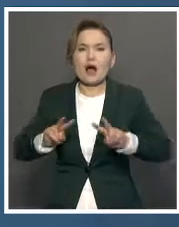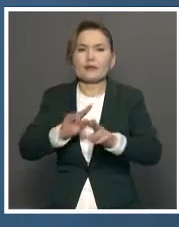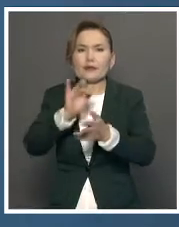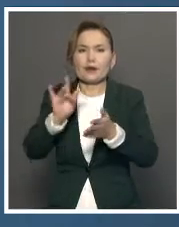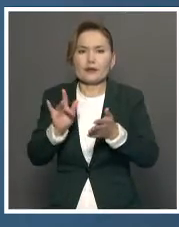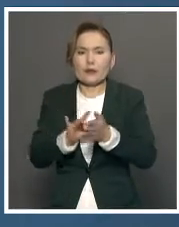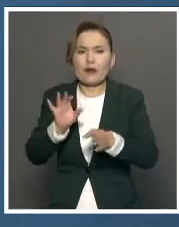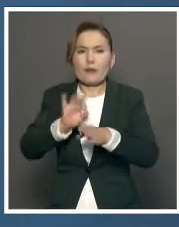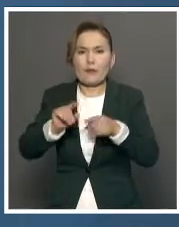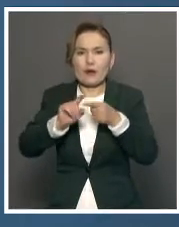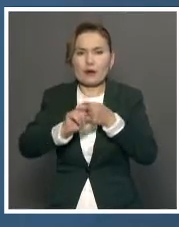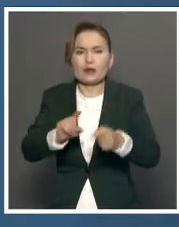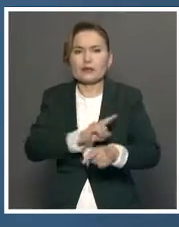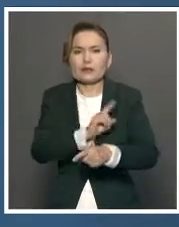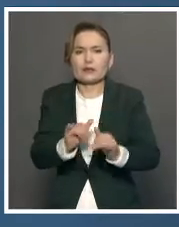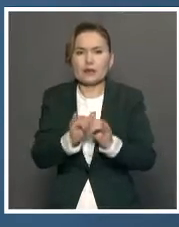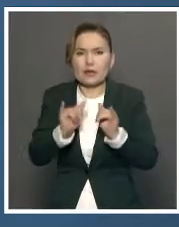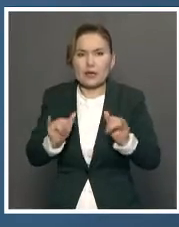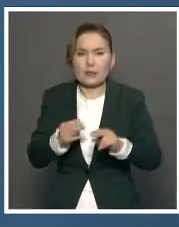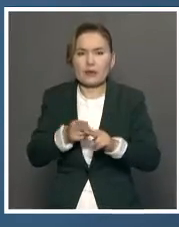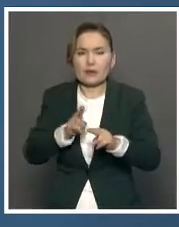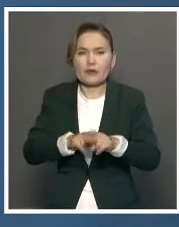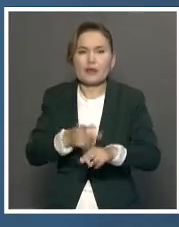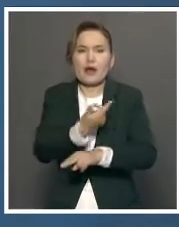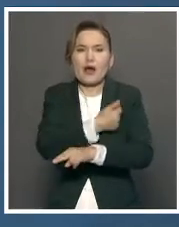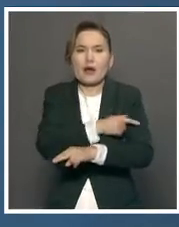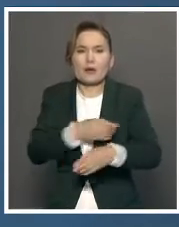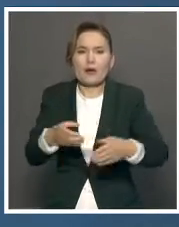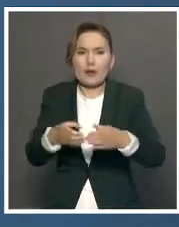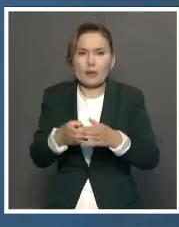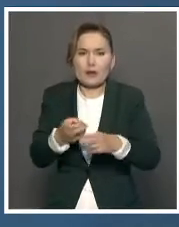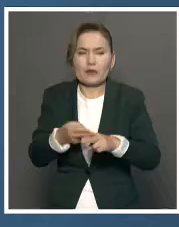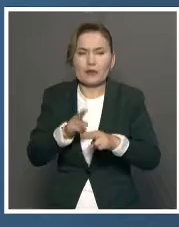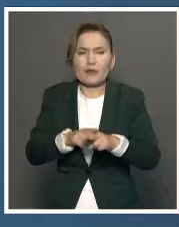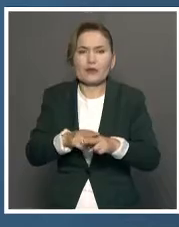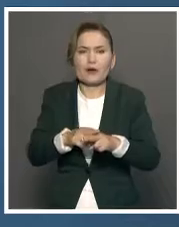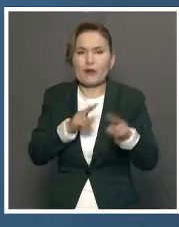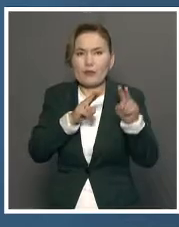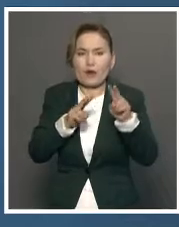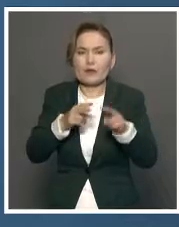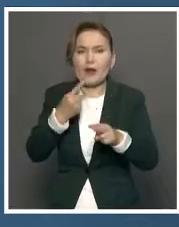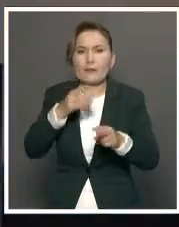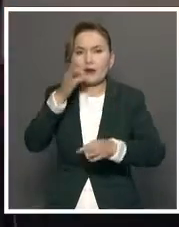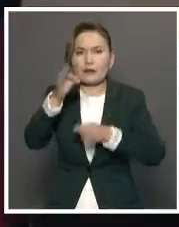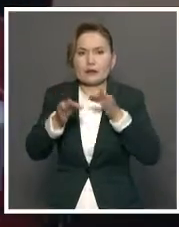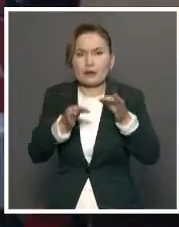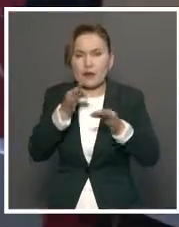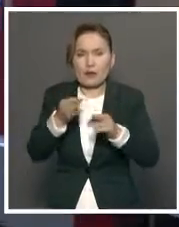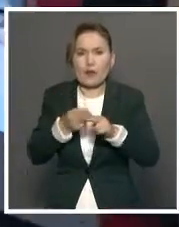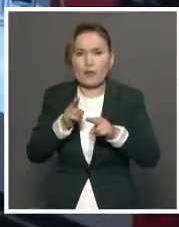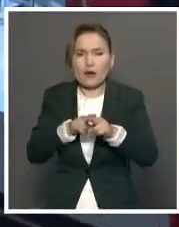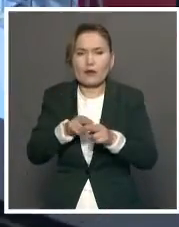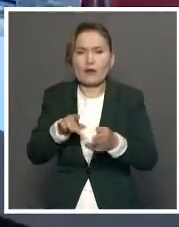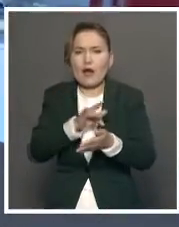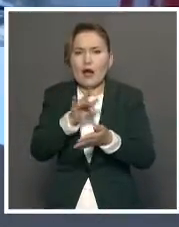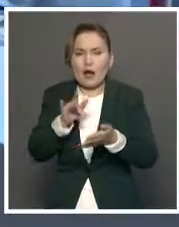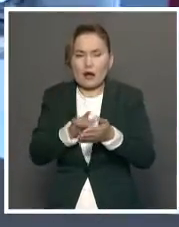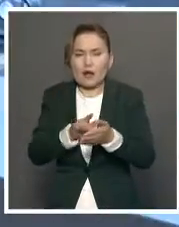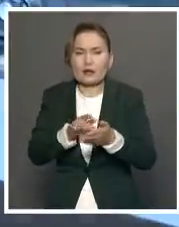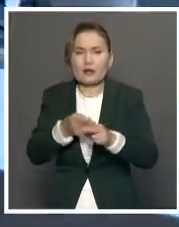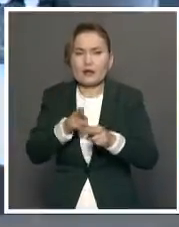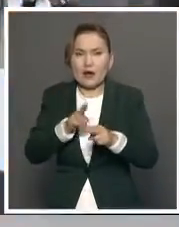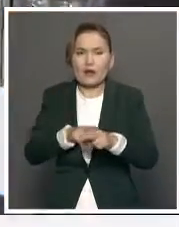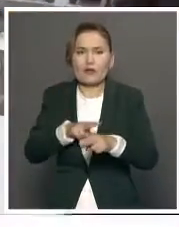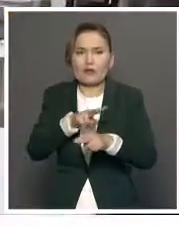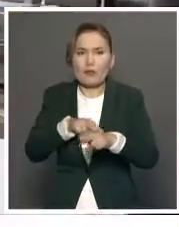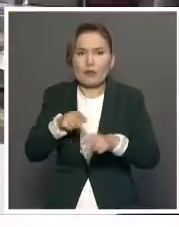Елордада эпидахуал әлі де күрделі, соған орай мониторингтік топ өкілдері бір тәуліктің ішінде қаладағы 11 мекеменің тәртіпке бағынбай жұмысын жалғастырып